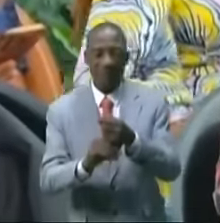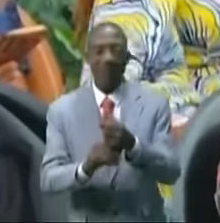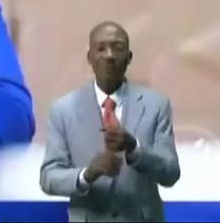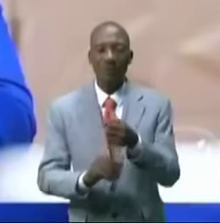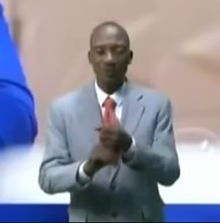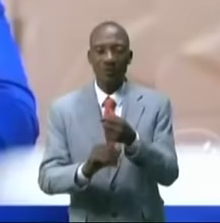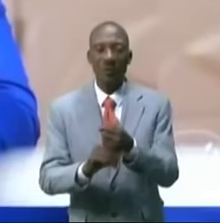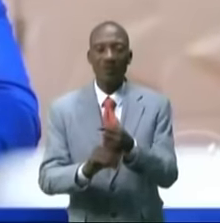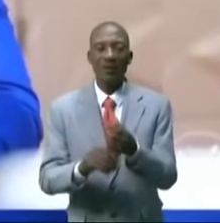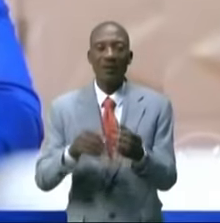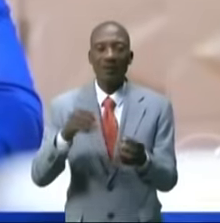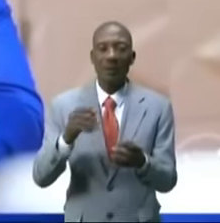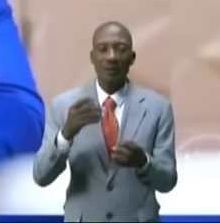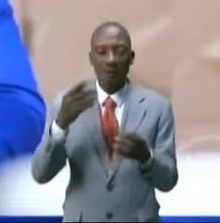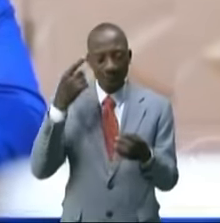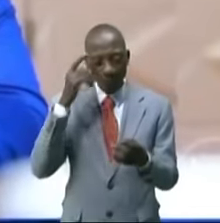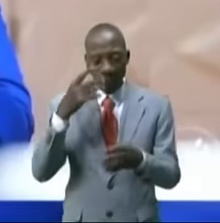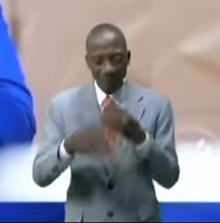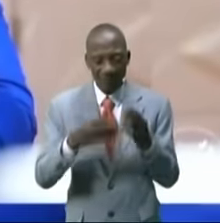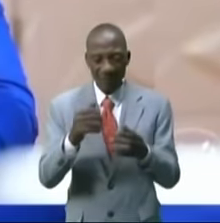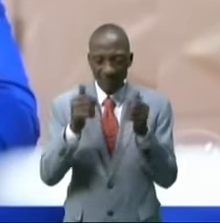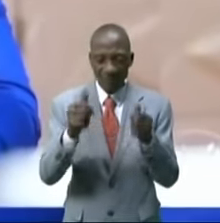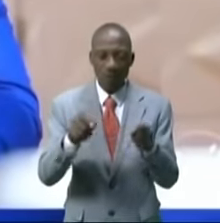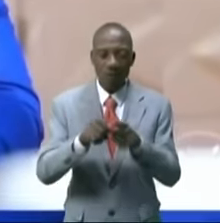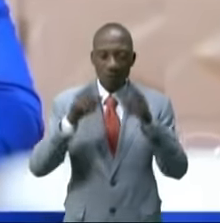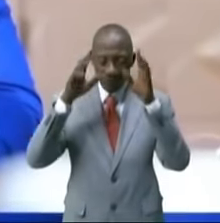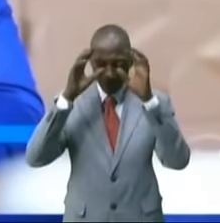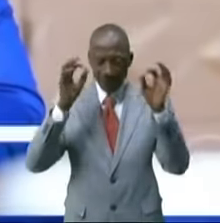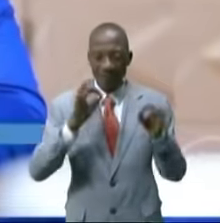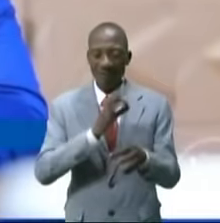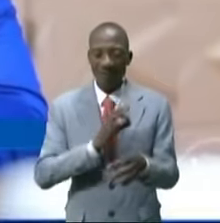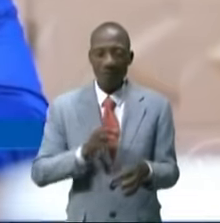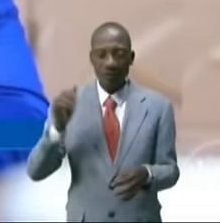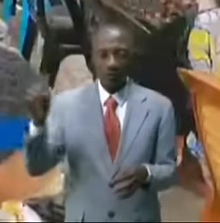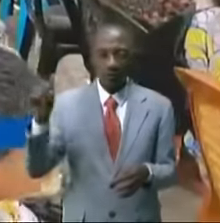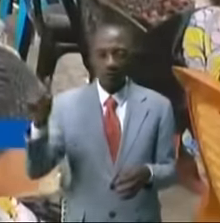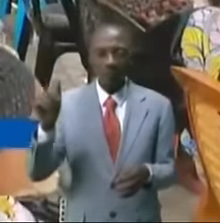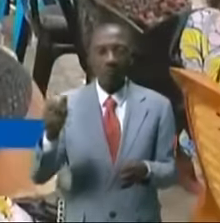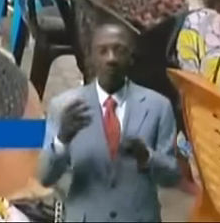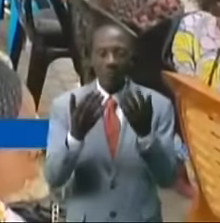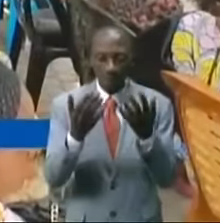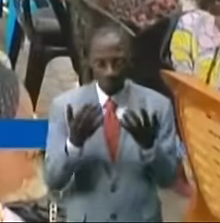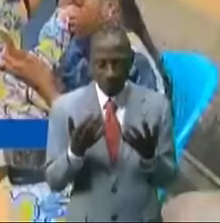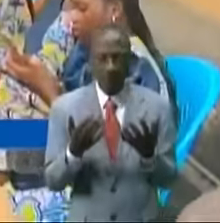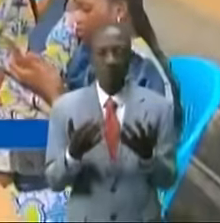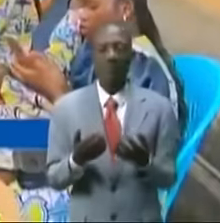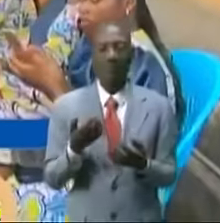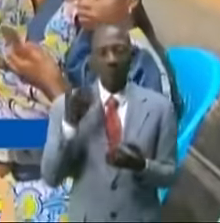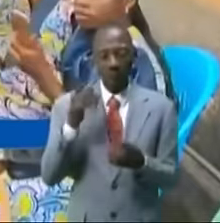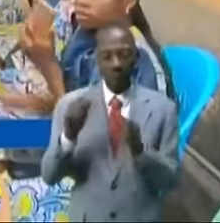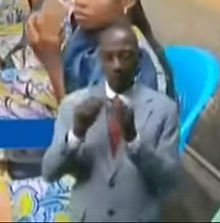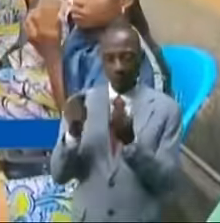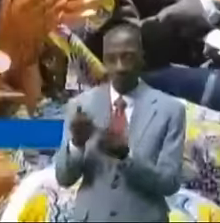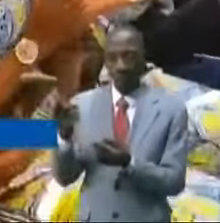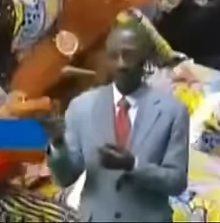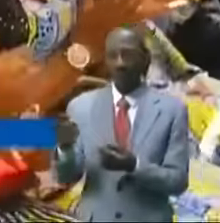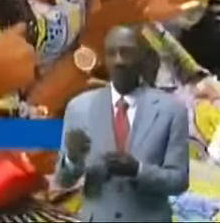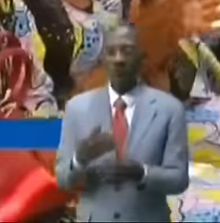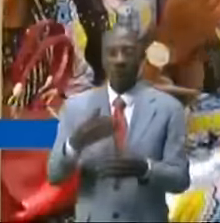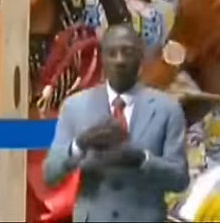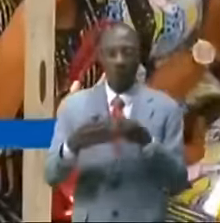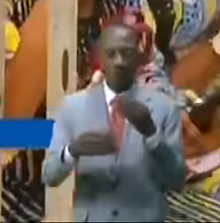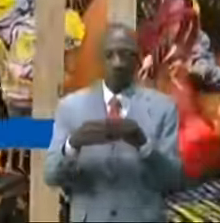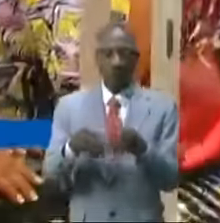du chef de l'État, Félix Antoine Tshisekedi Tshilombo, dans son secteur, celui de construire et de